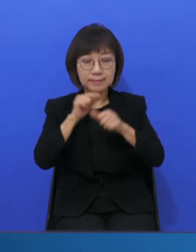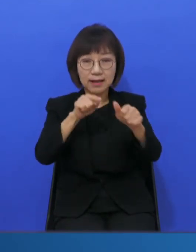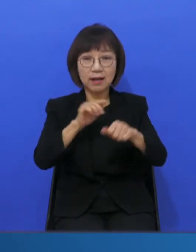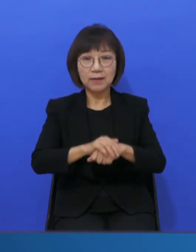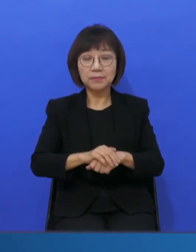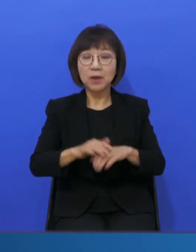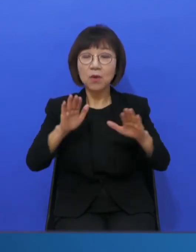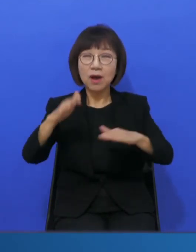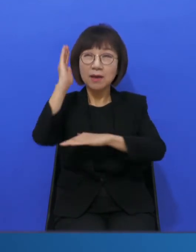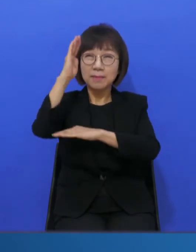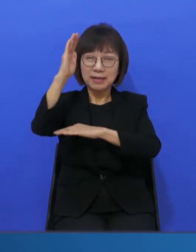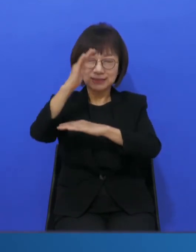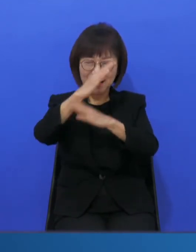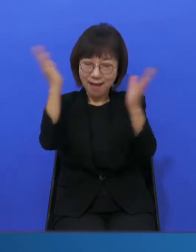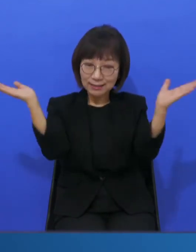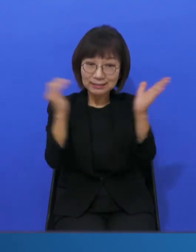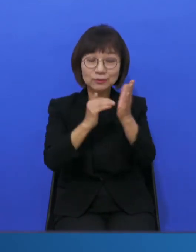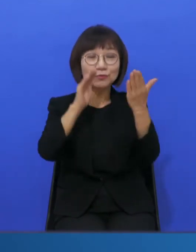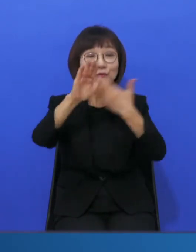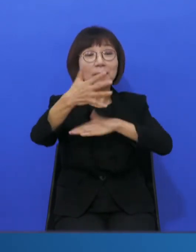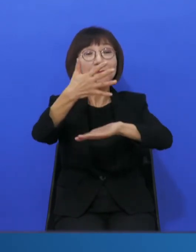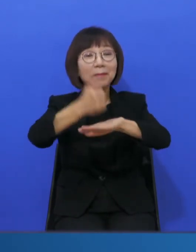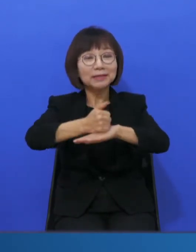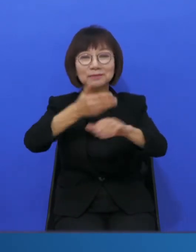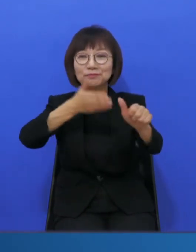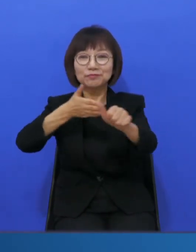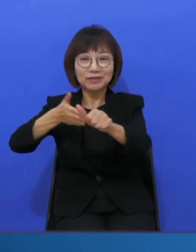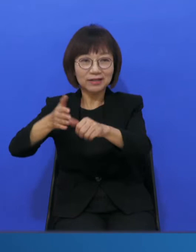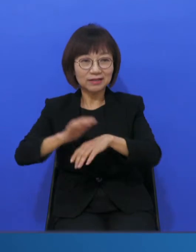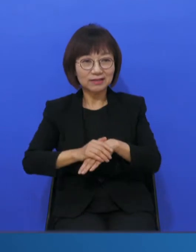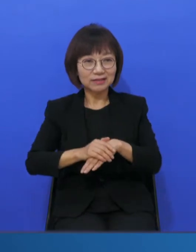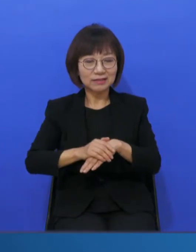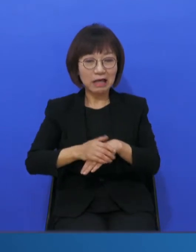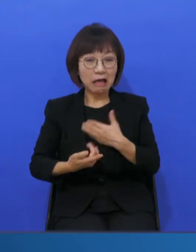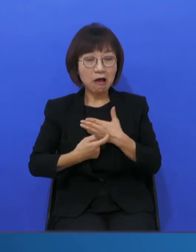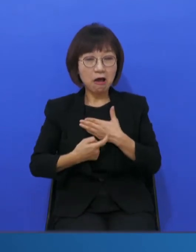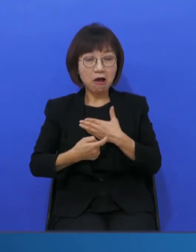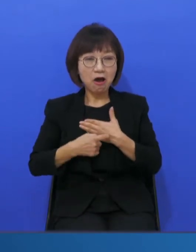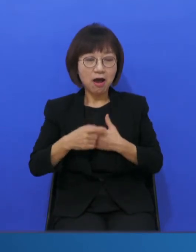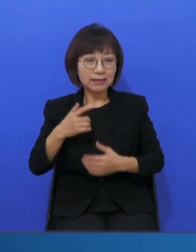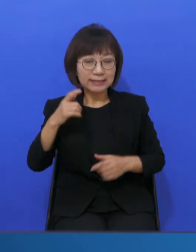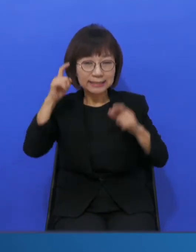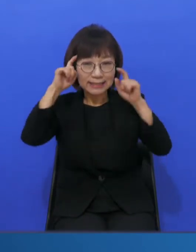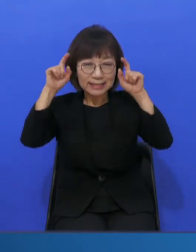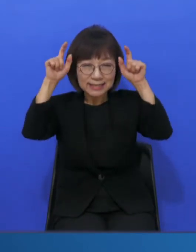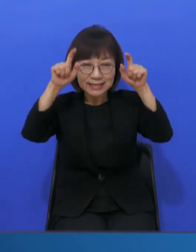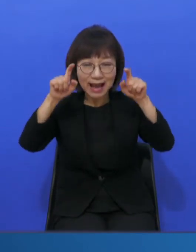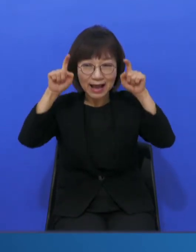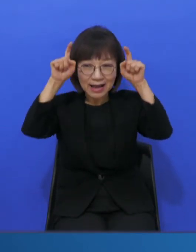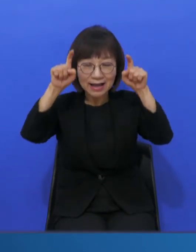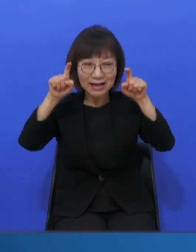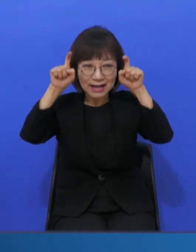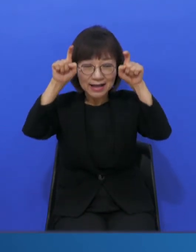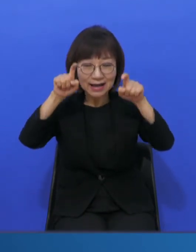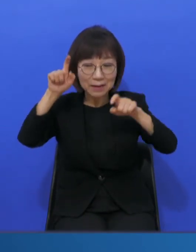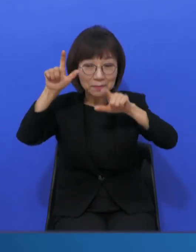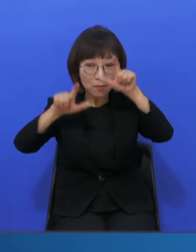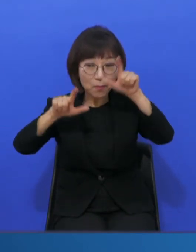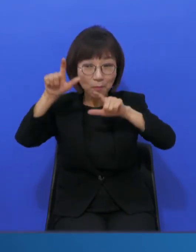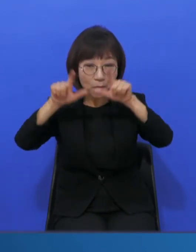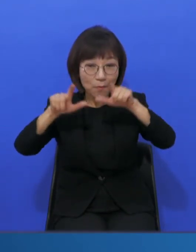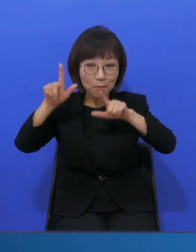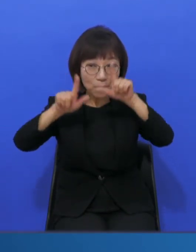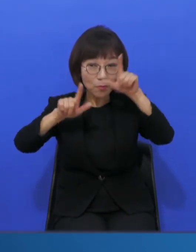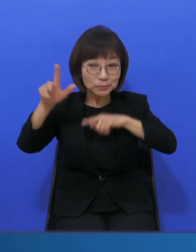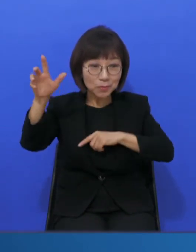after he gave all his messages, he said this. 양의 옷을 입고 나타나는 이리와 같다. Beware of the false prophets who